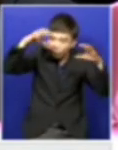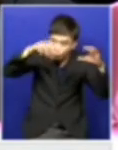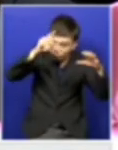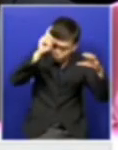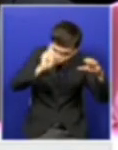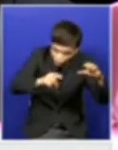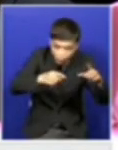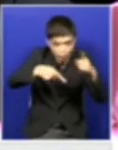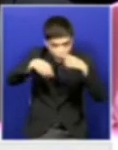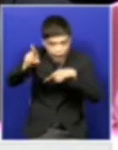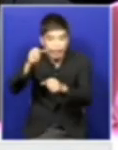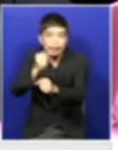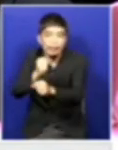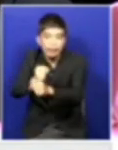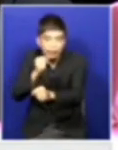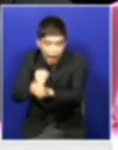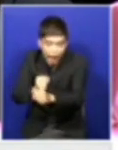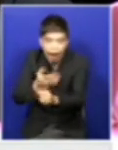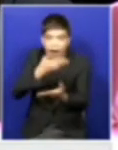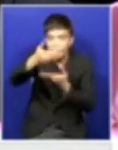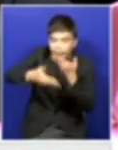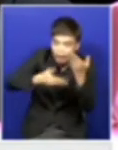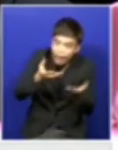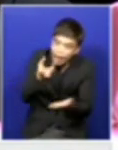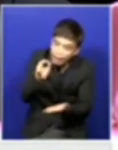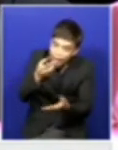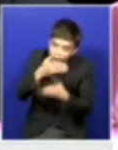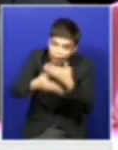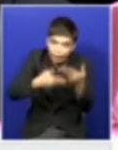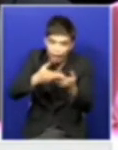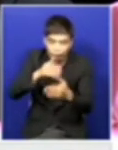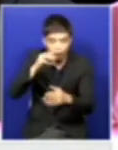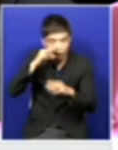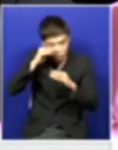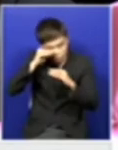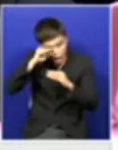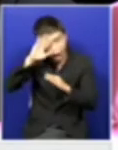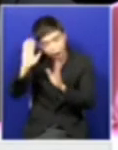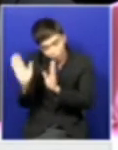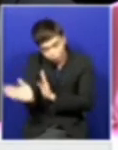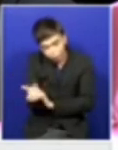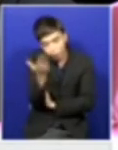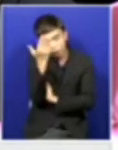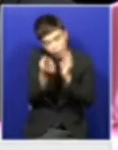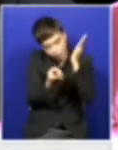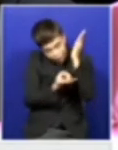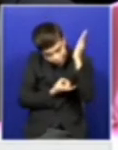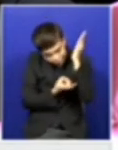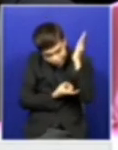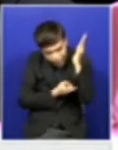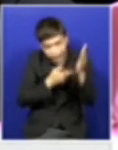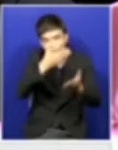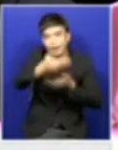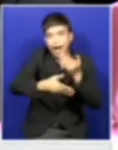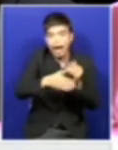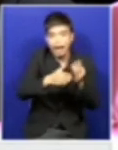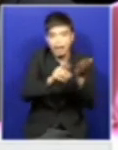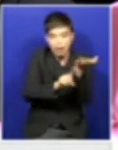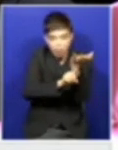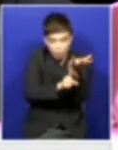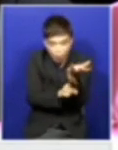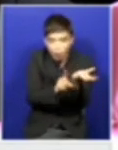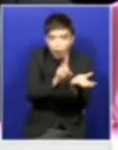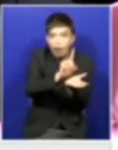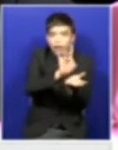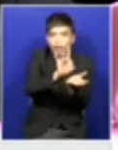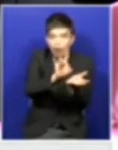าวกิโลละ20บาทตันละ 20,000 ต้องลุกแต่เช้าไปกรีดยาง พื่อจะขายยางโลละ100พ่อจะเอายางไปแลกเครื่องบิน